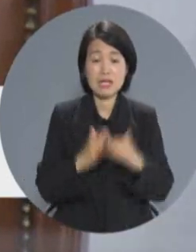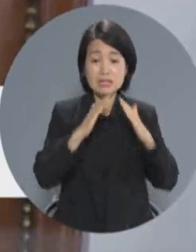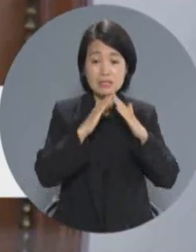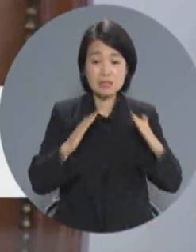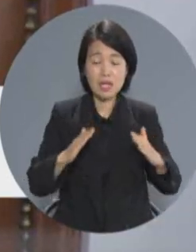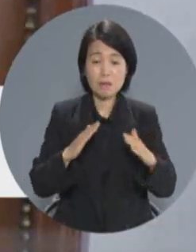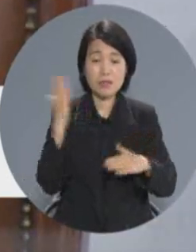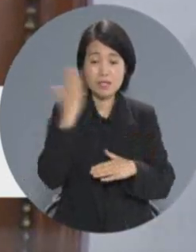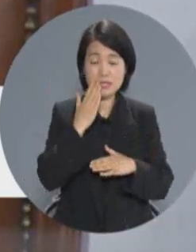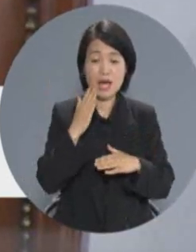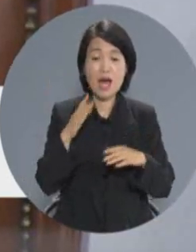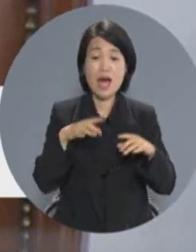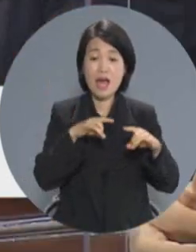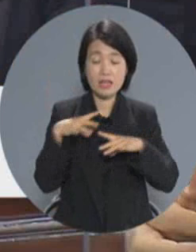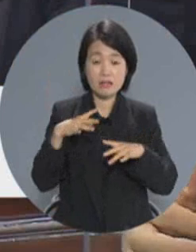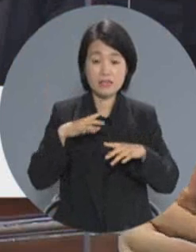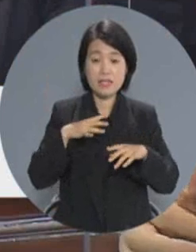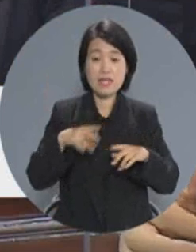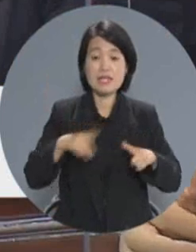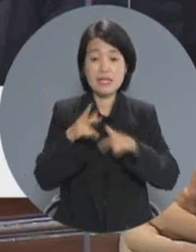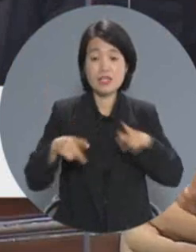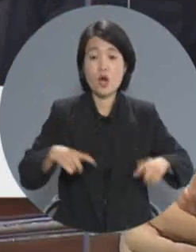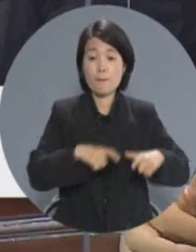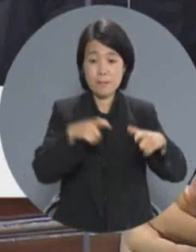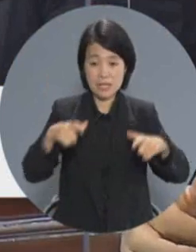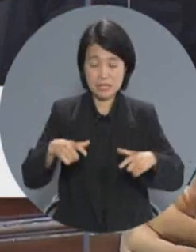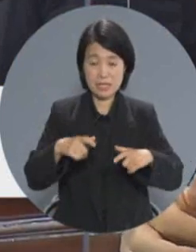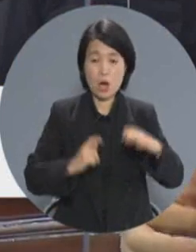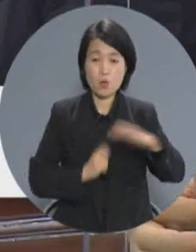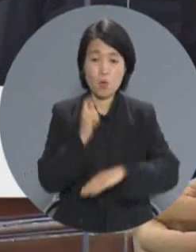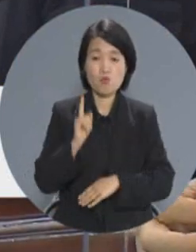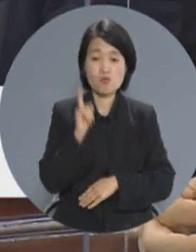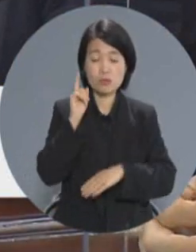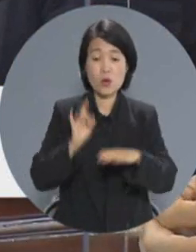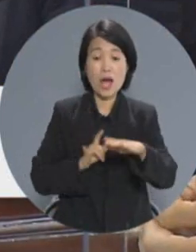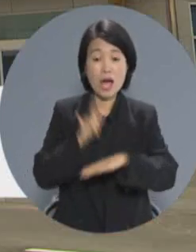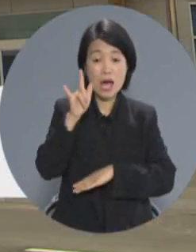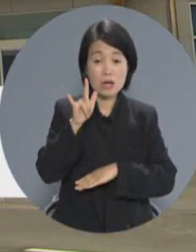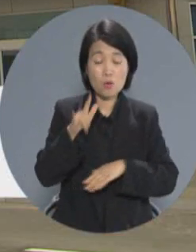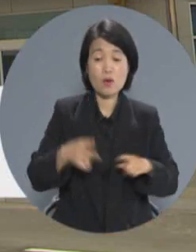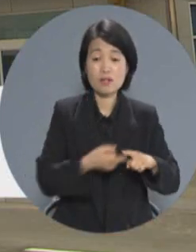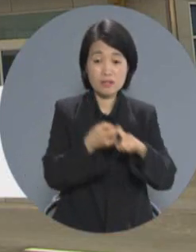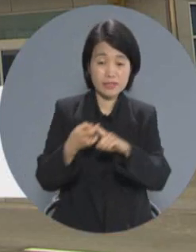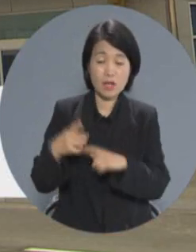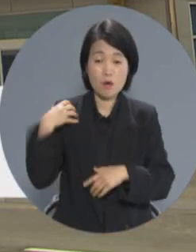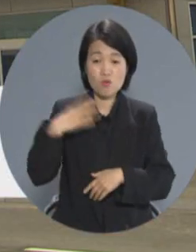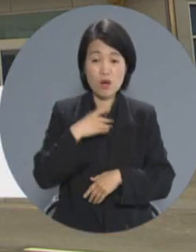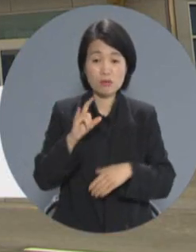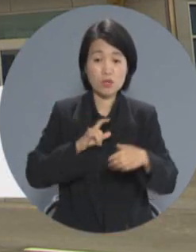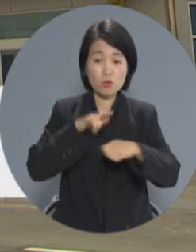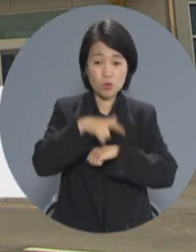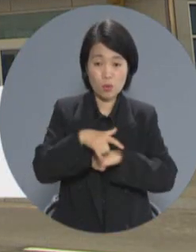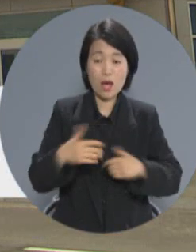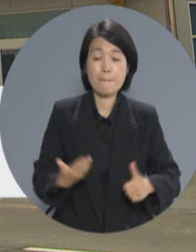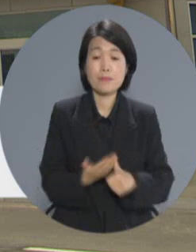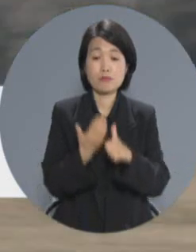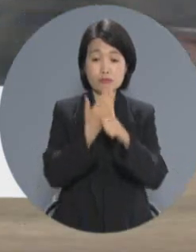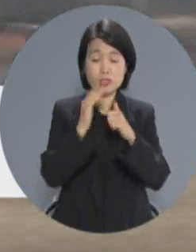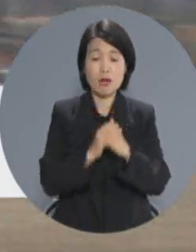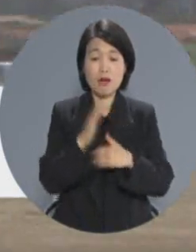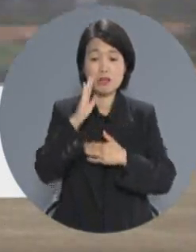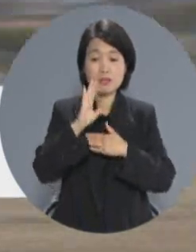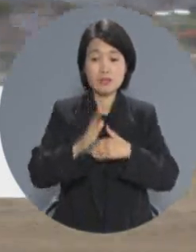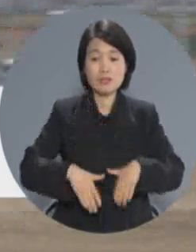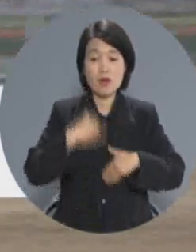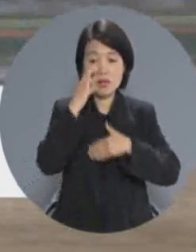전남은 친환경 재생에너지 산업벨트 조성과 고흥 우주항공산업 클러스터, 무안국제공항 관문공항 육성,